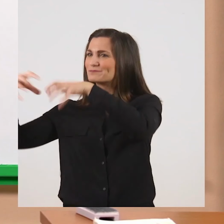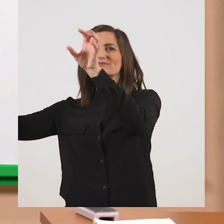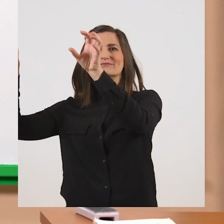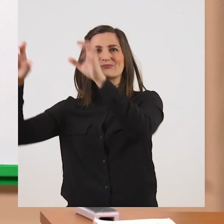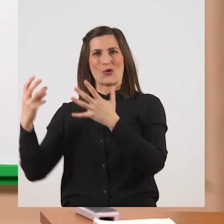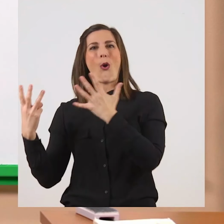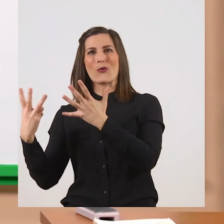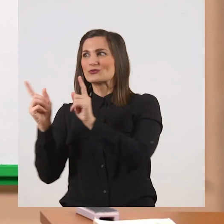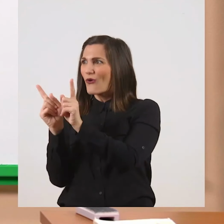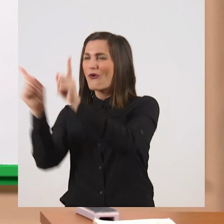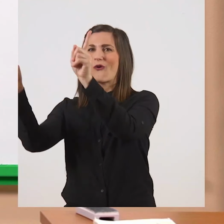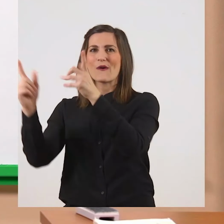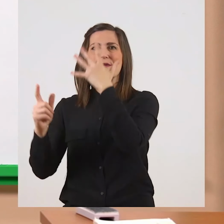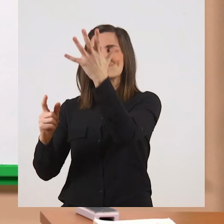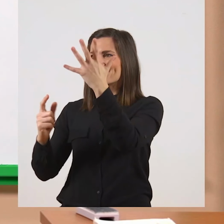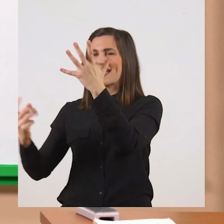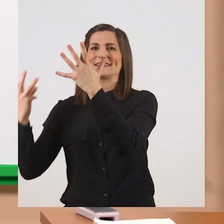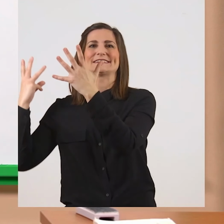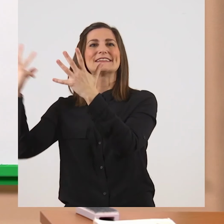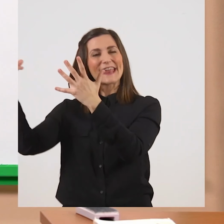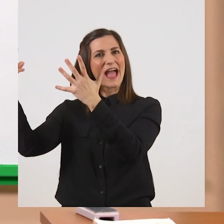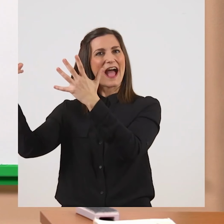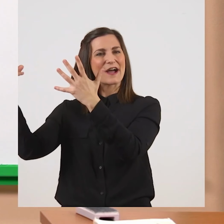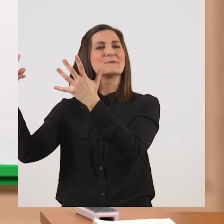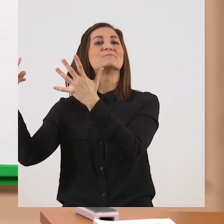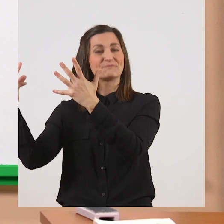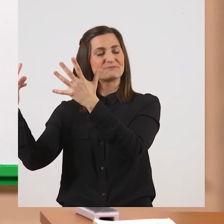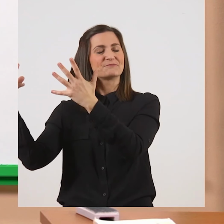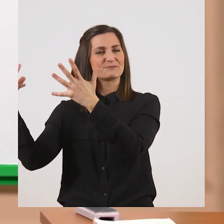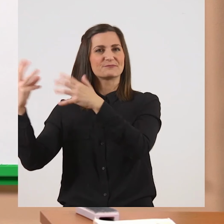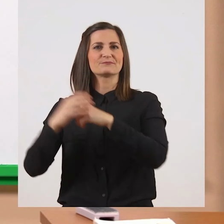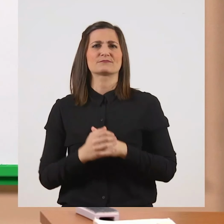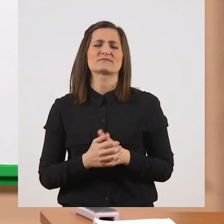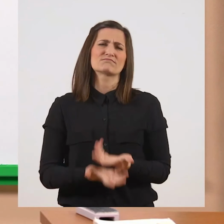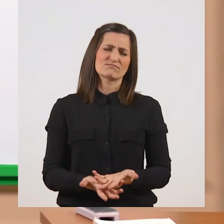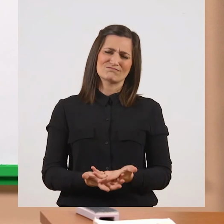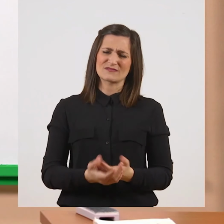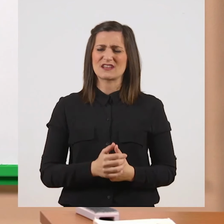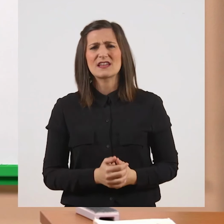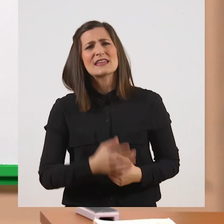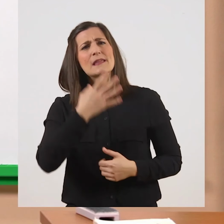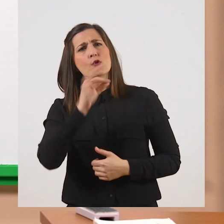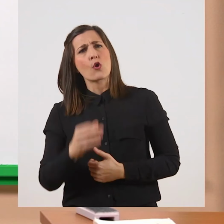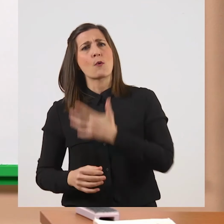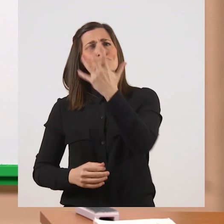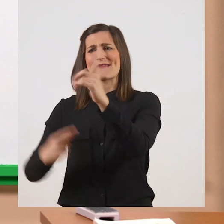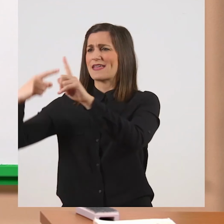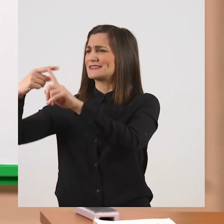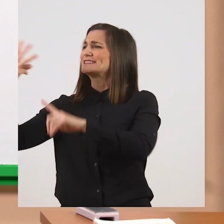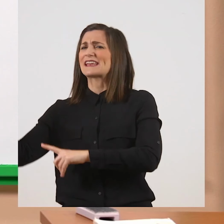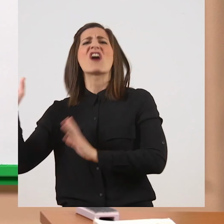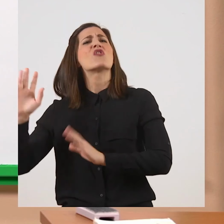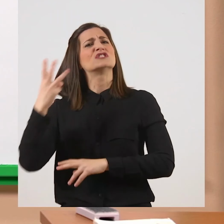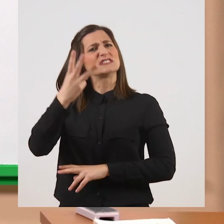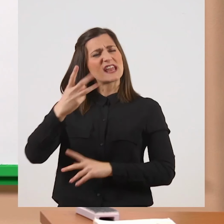άλλο αυτάκι. Και αμέσως έσπασα τον αριθμό 8 σε 5 και 3, θα μου πείτε τώρα. Γιατί 5 και 3 και όχι 3 και